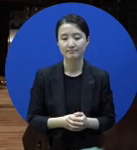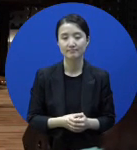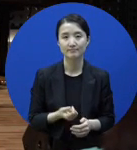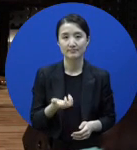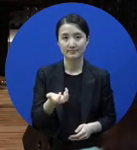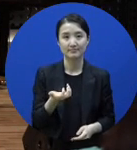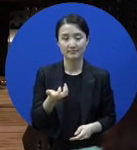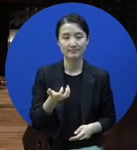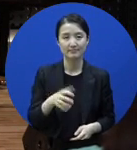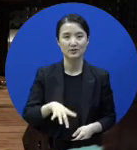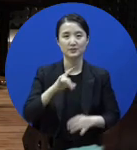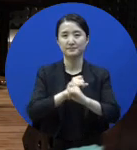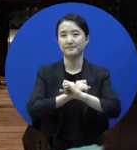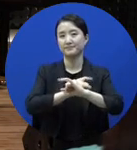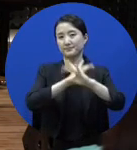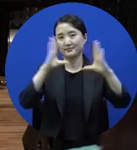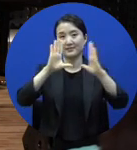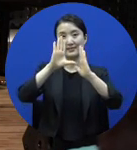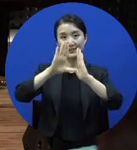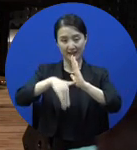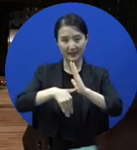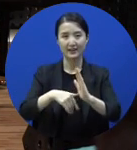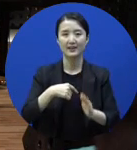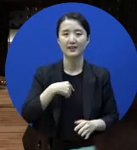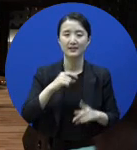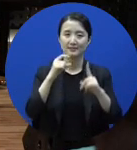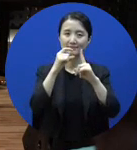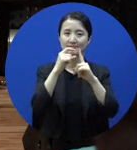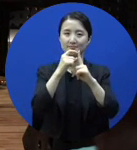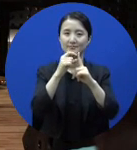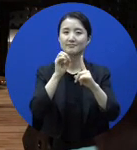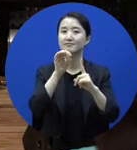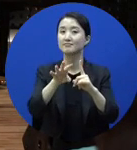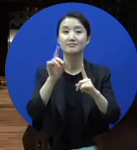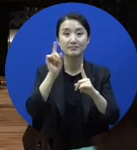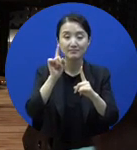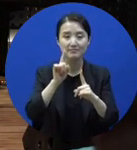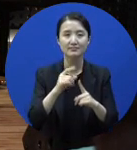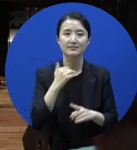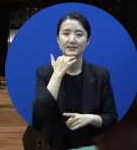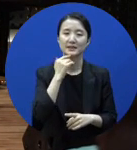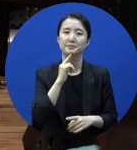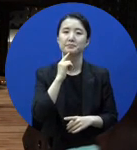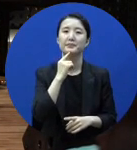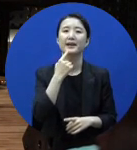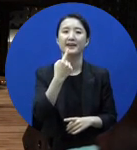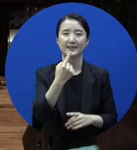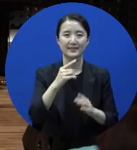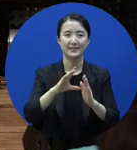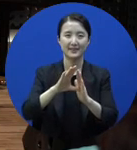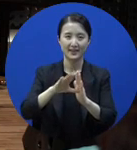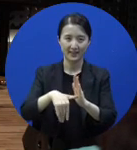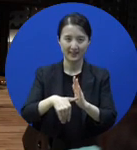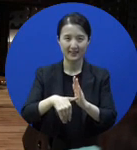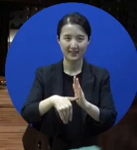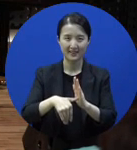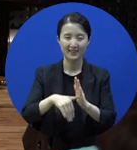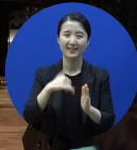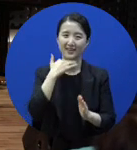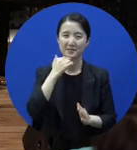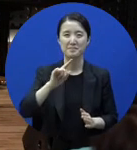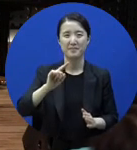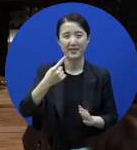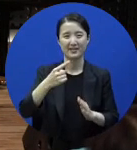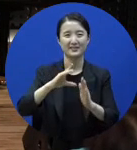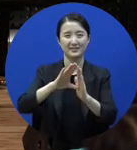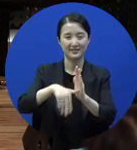100세 인생이라는 어떤 이야기를 좀 드렸어요. 저는 그 분야의 전문가는 아닙니다. 단지 그렇게 세상이 흘러가고 있는 상황인 거고 그러다